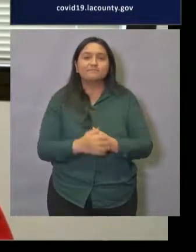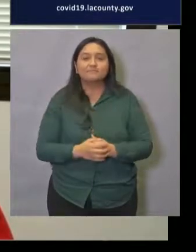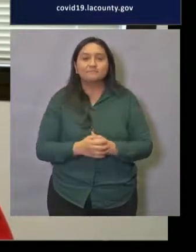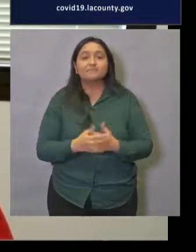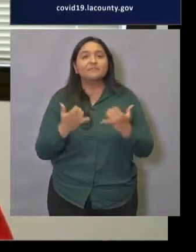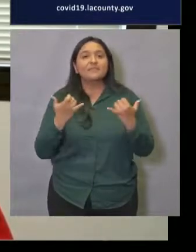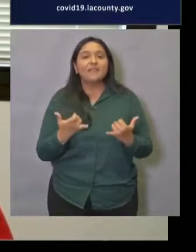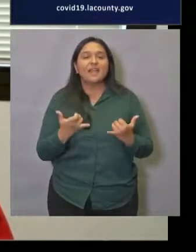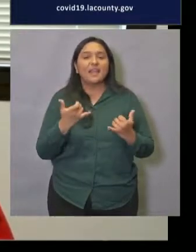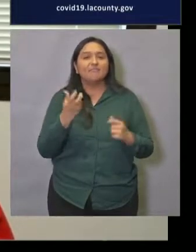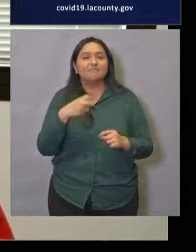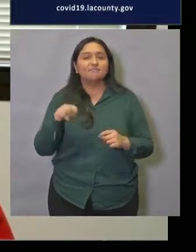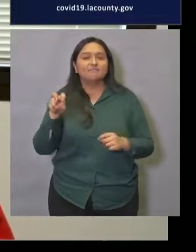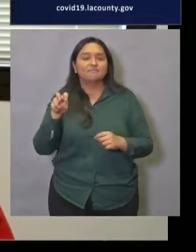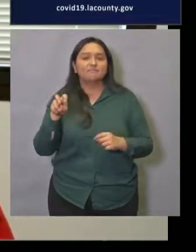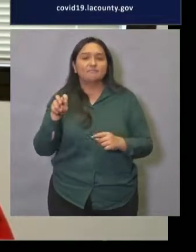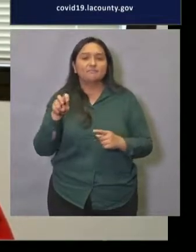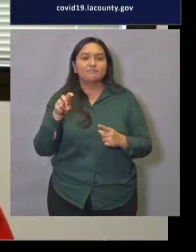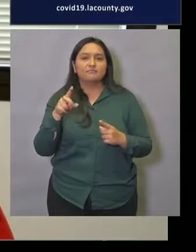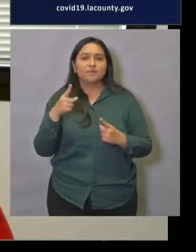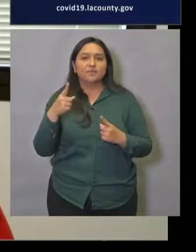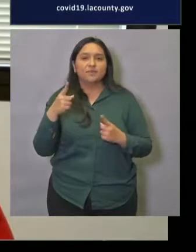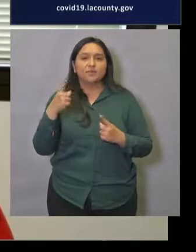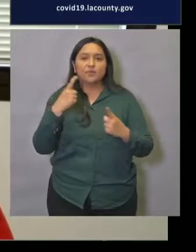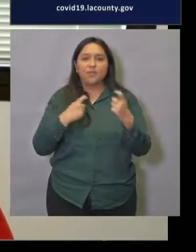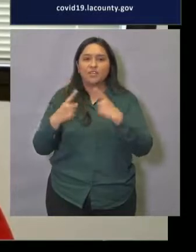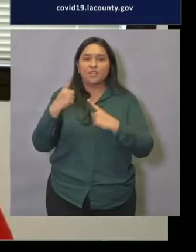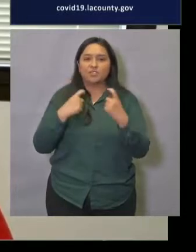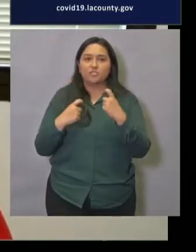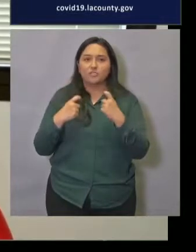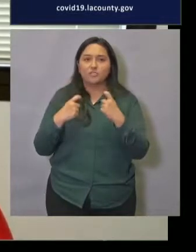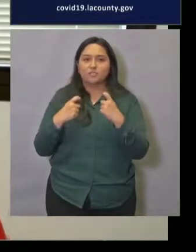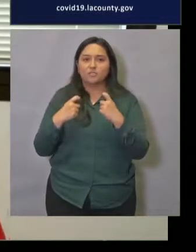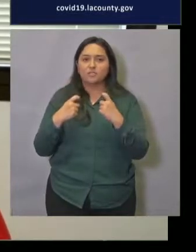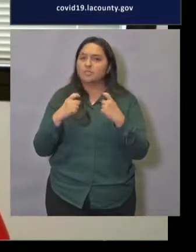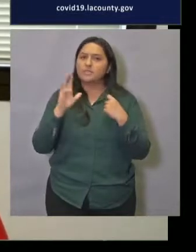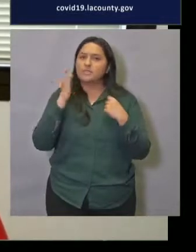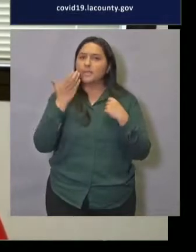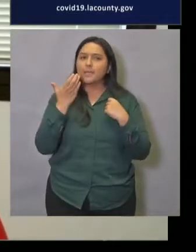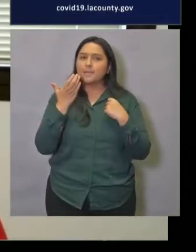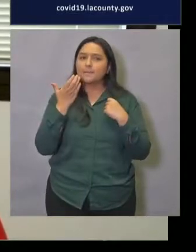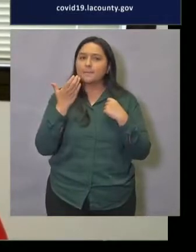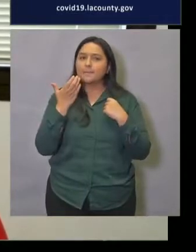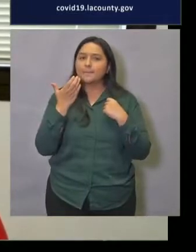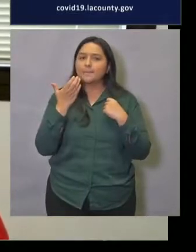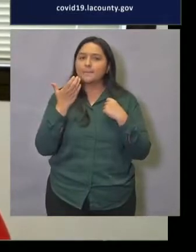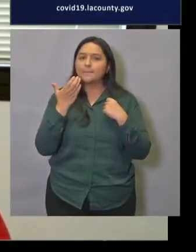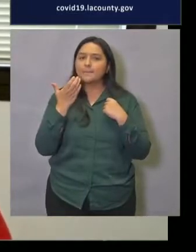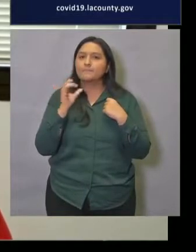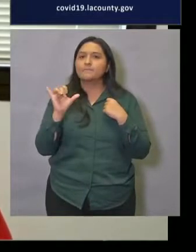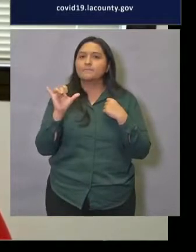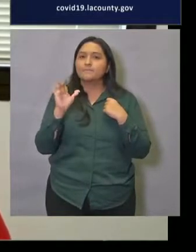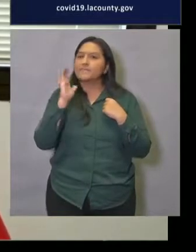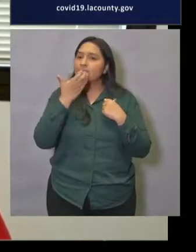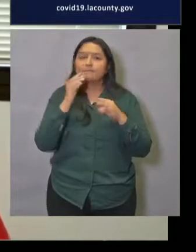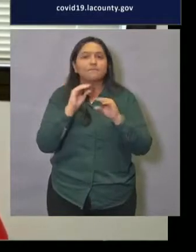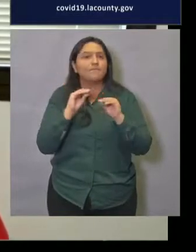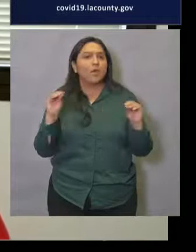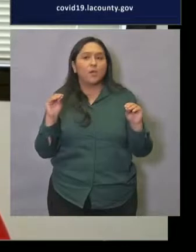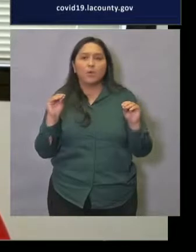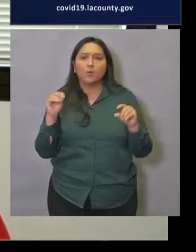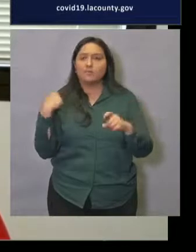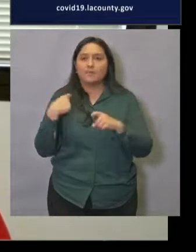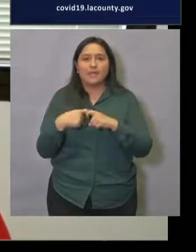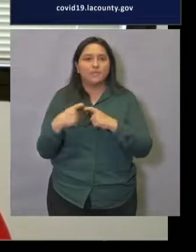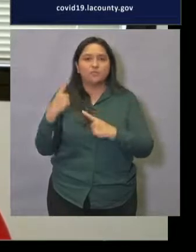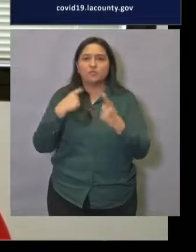And now we'll go on and take questions. And it looks like we don't have any